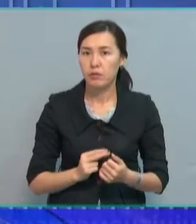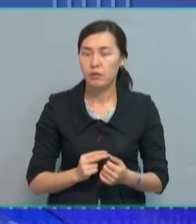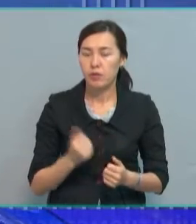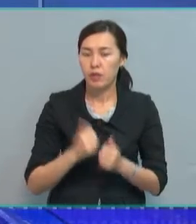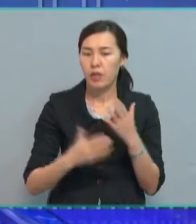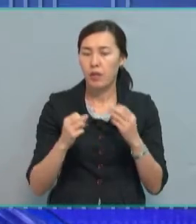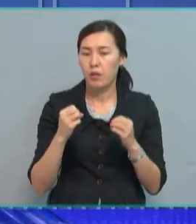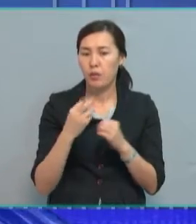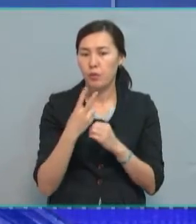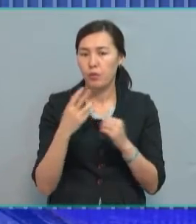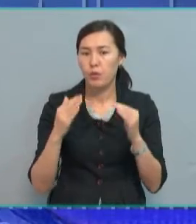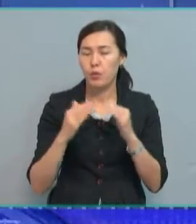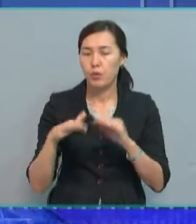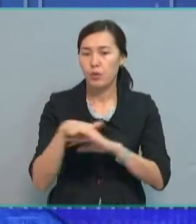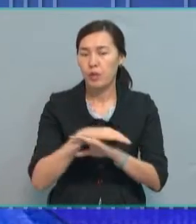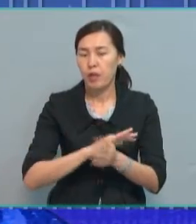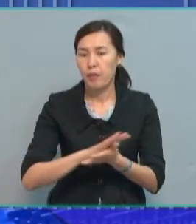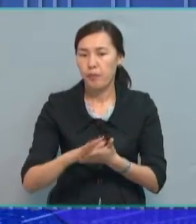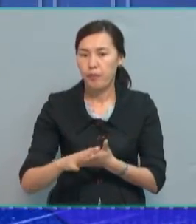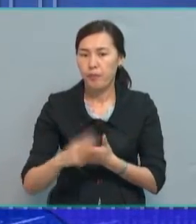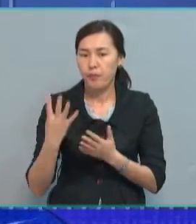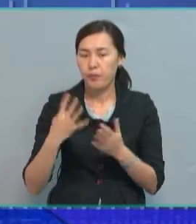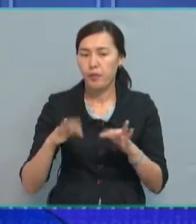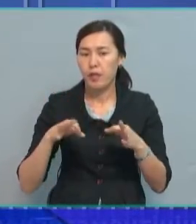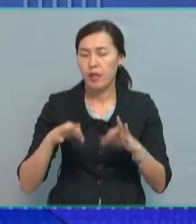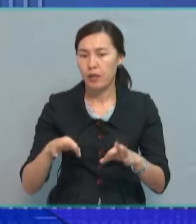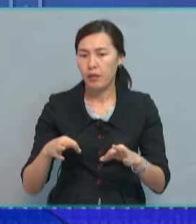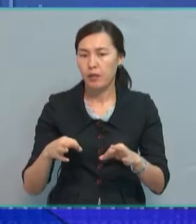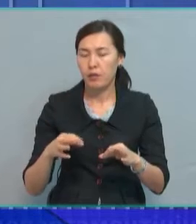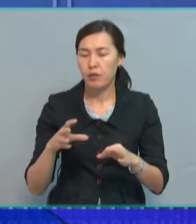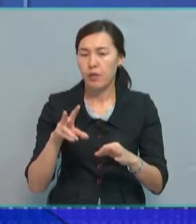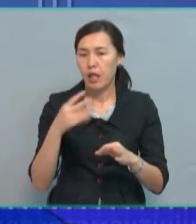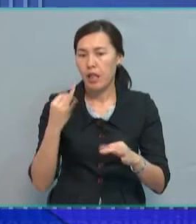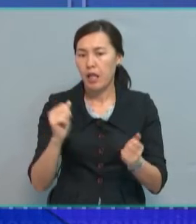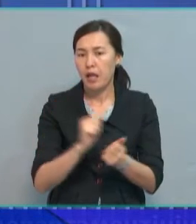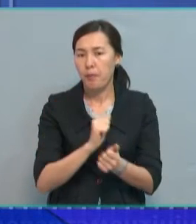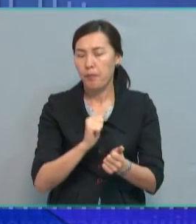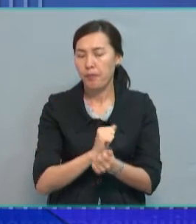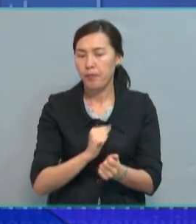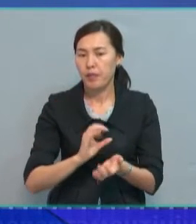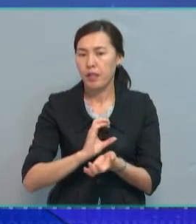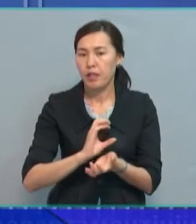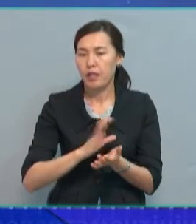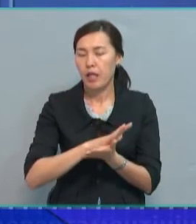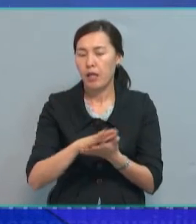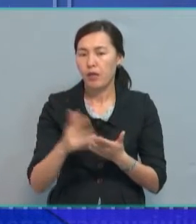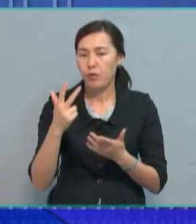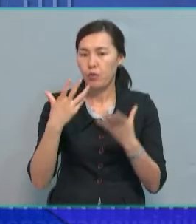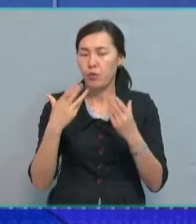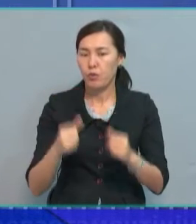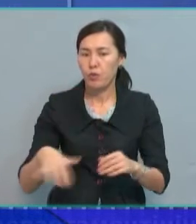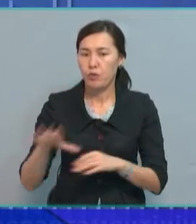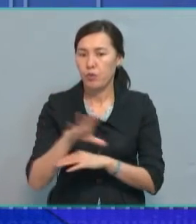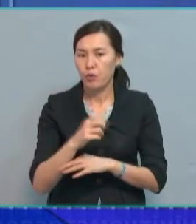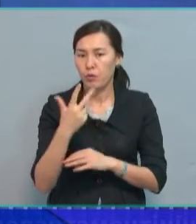күніге 10-12 үйдің ауласын тазартып, 4 автокөлікпен жинақталған лай мен тастарды шығаруда. 3 күнде